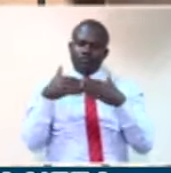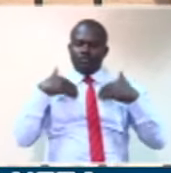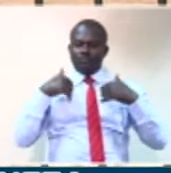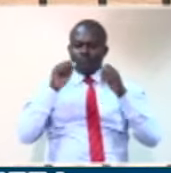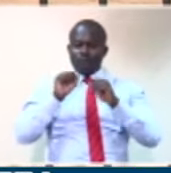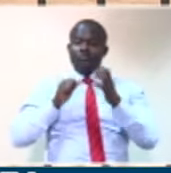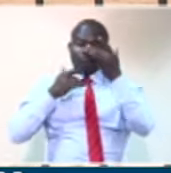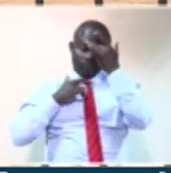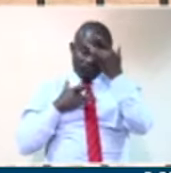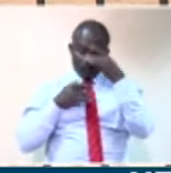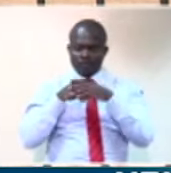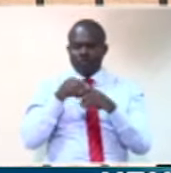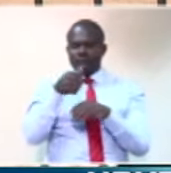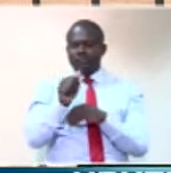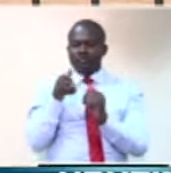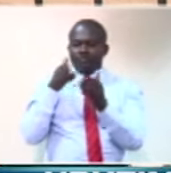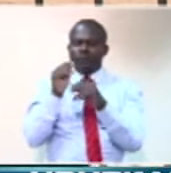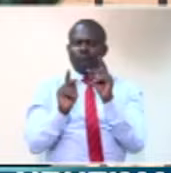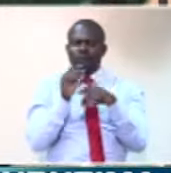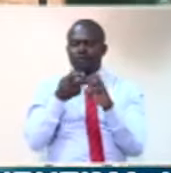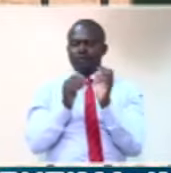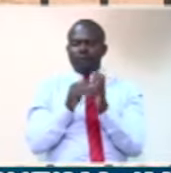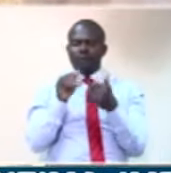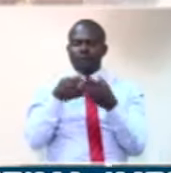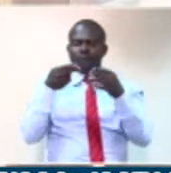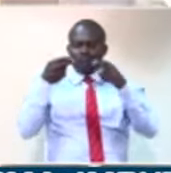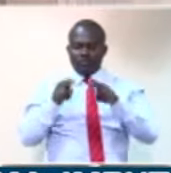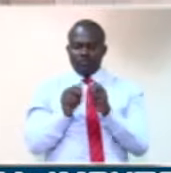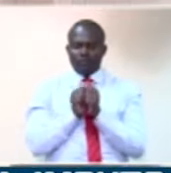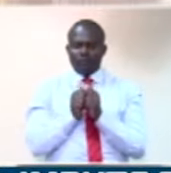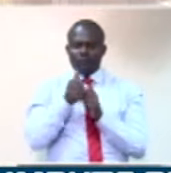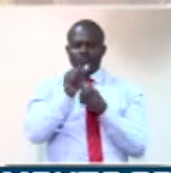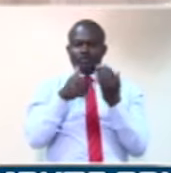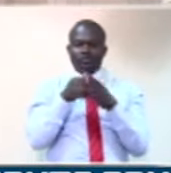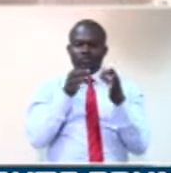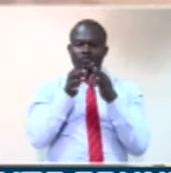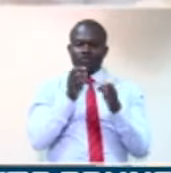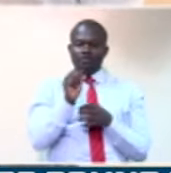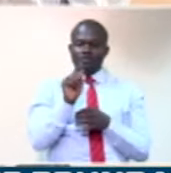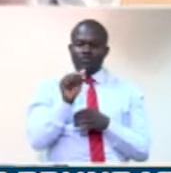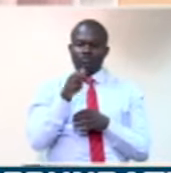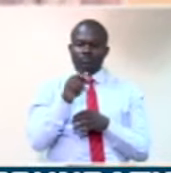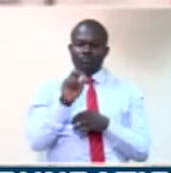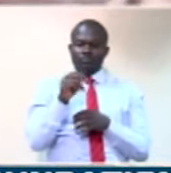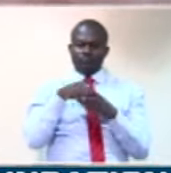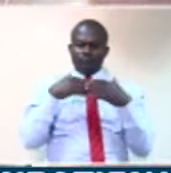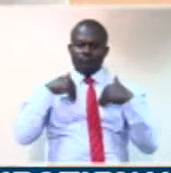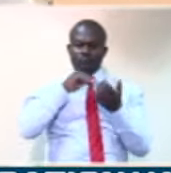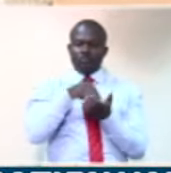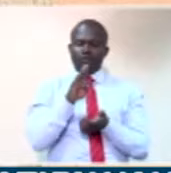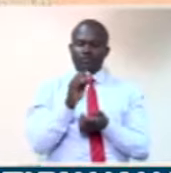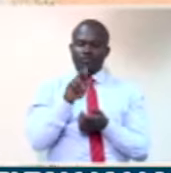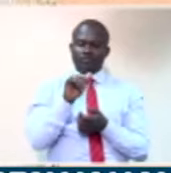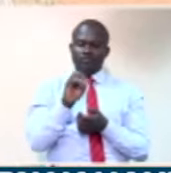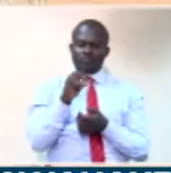ashobora kwandura muri uko gukurikirana abantu kandi byaranabaye. Ibi binashimangirwa na Mukayiranga Vestine wo mu kigo nderabuzima cya Biryogo